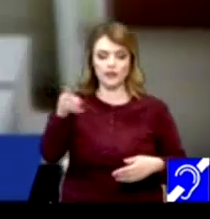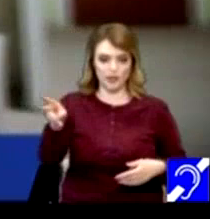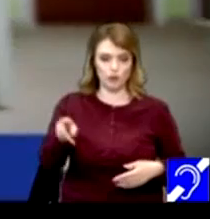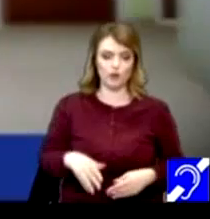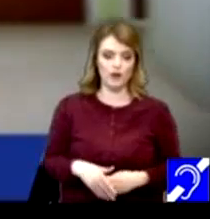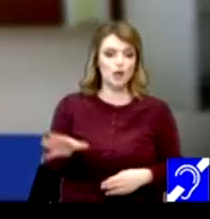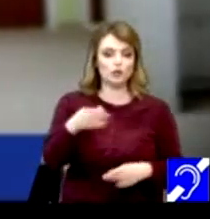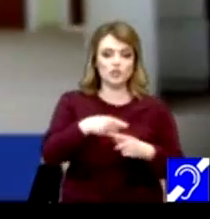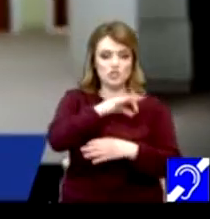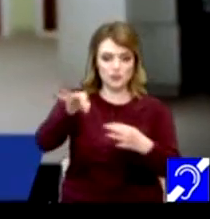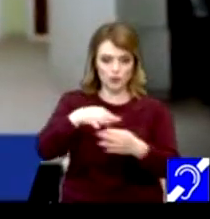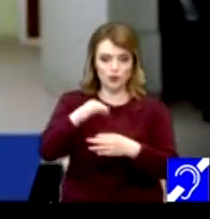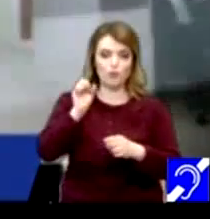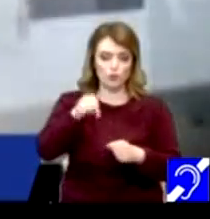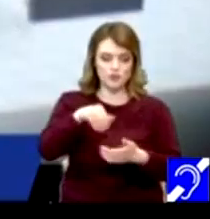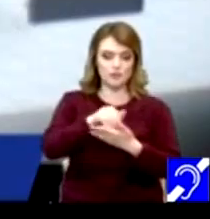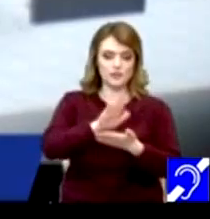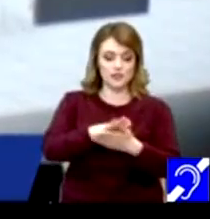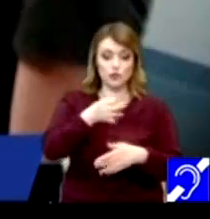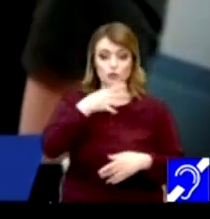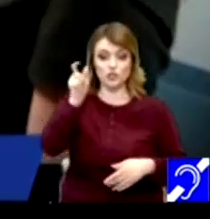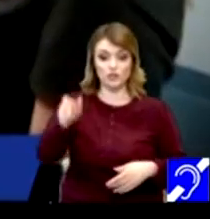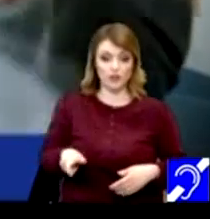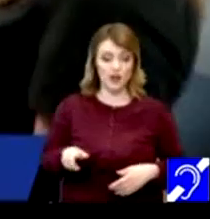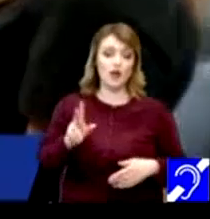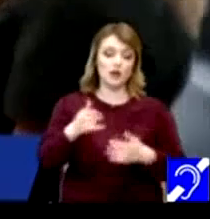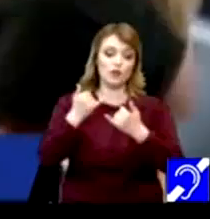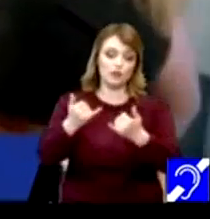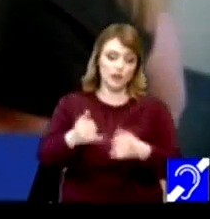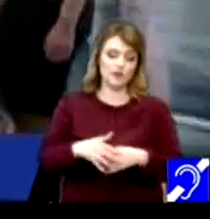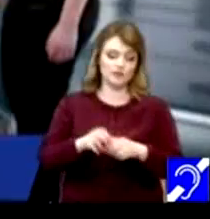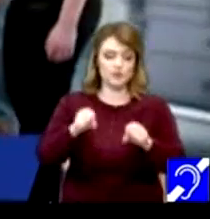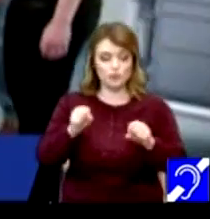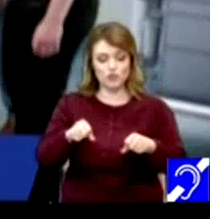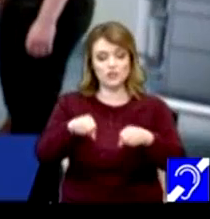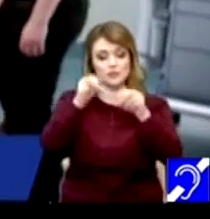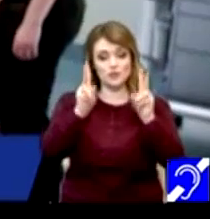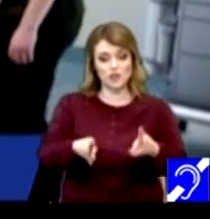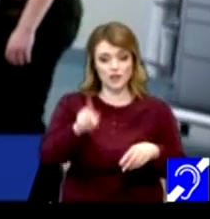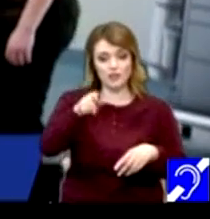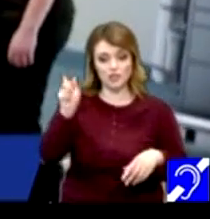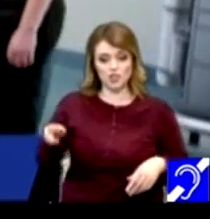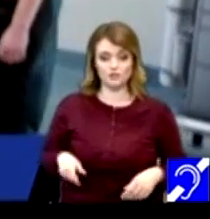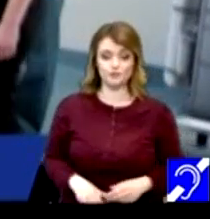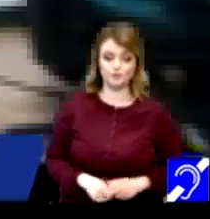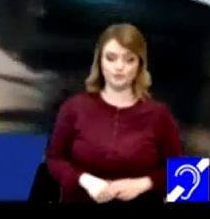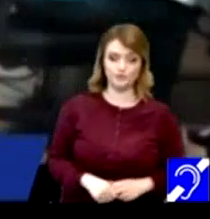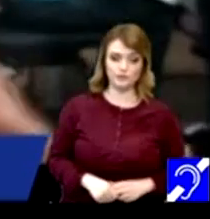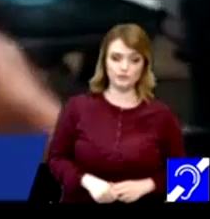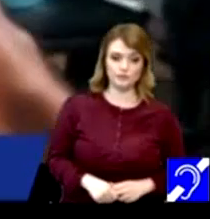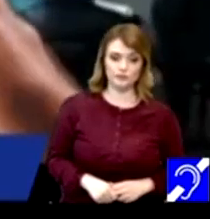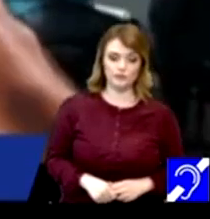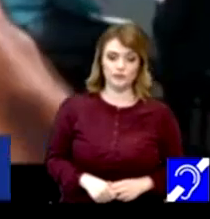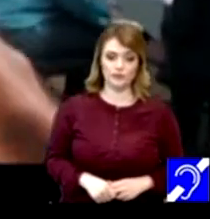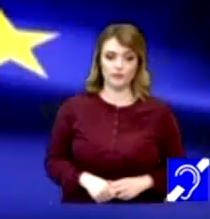proiectele beneficiază de servicii de accelerare a afacerilor, care oferă acces la experți, companii, investitori și actori ai ecosistemului de